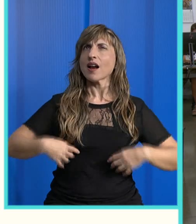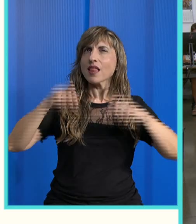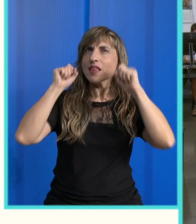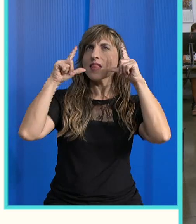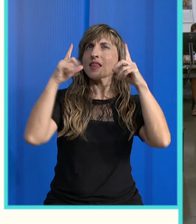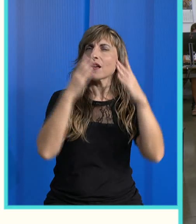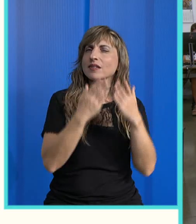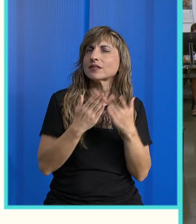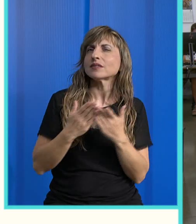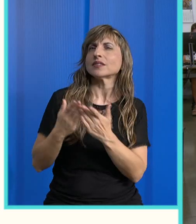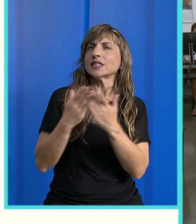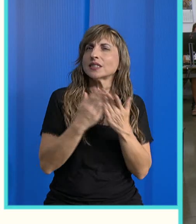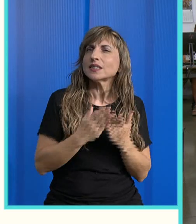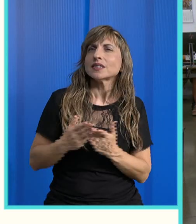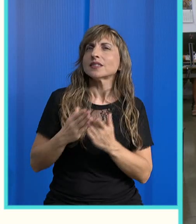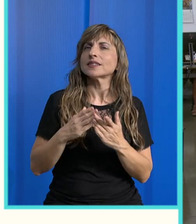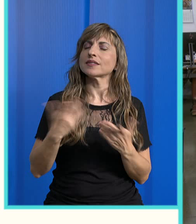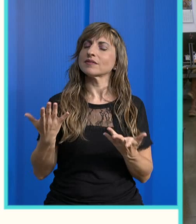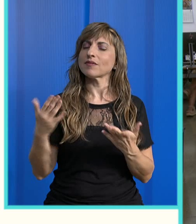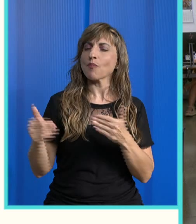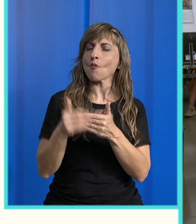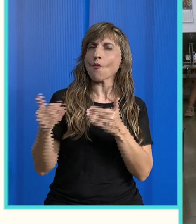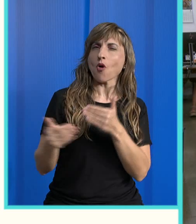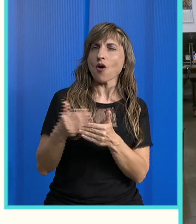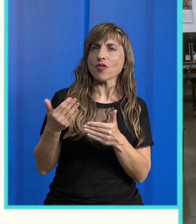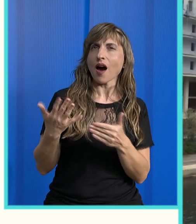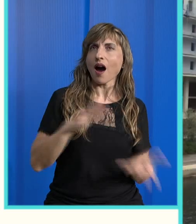dins del sector nàutic i aplicar-les a la ciutat.